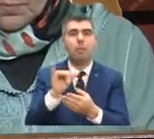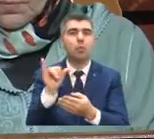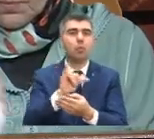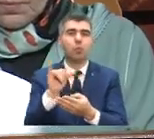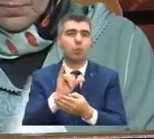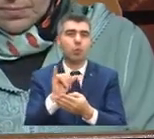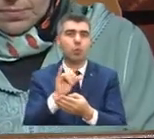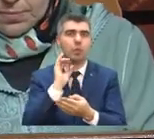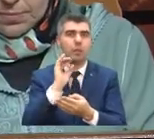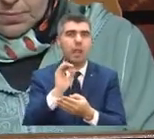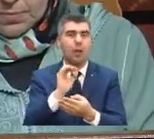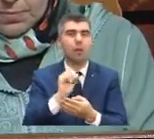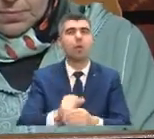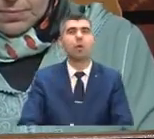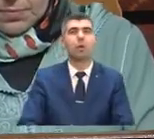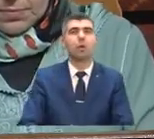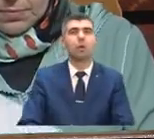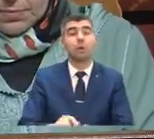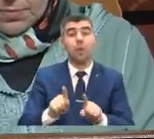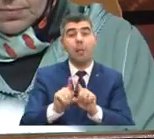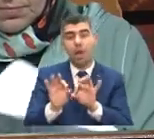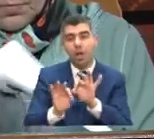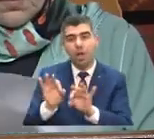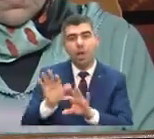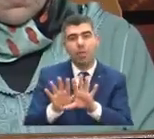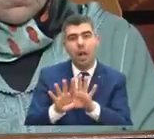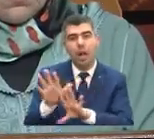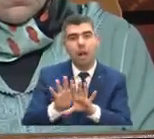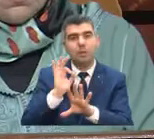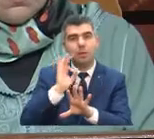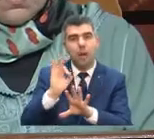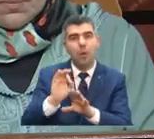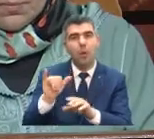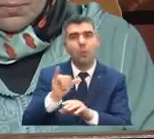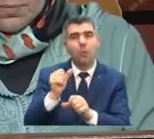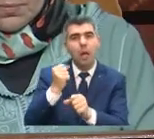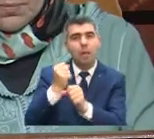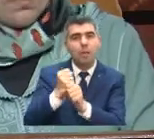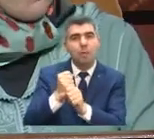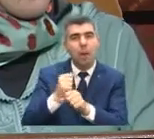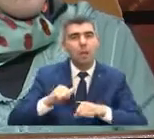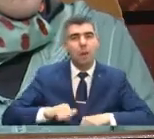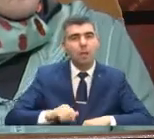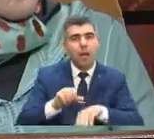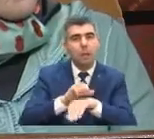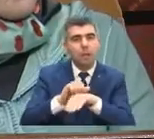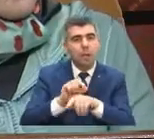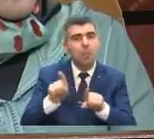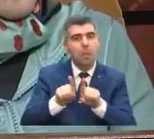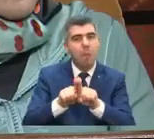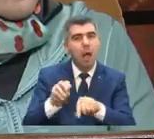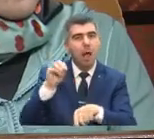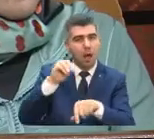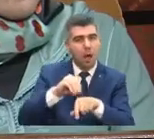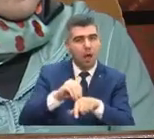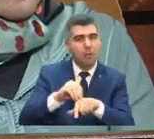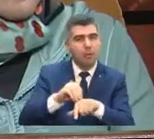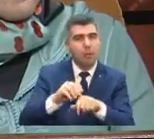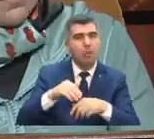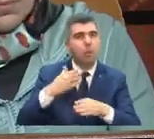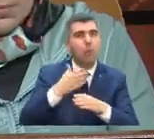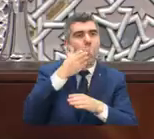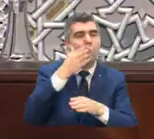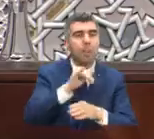هذا الحادث وعلى الإجراءات التي تنوون القيام بها من أجل تفادي تكرار مثل هذه الأحداث مستقبلا،